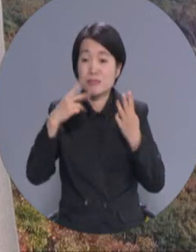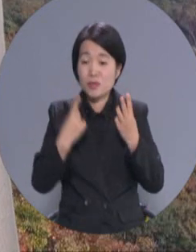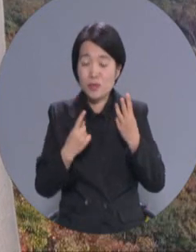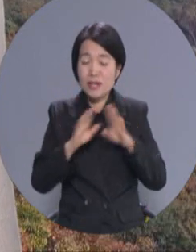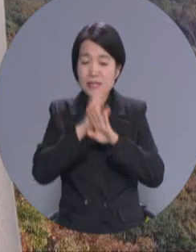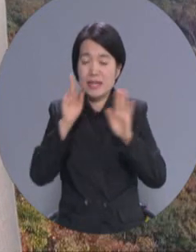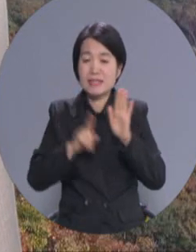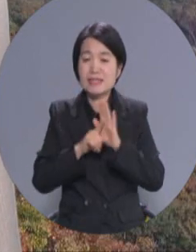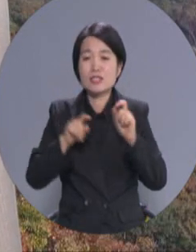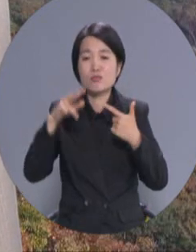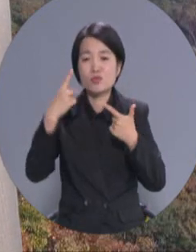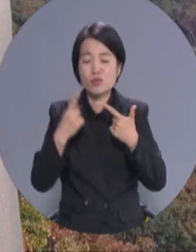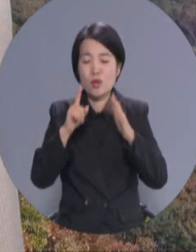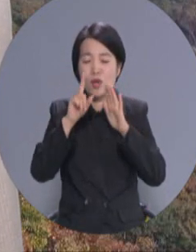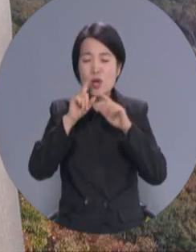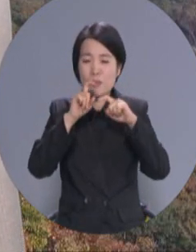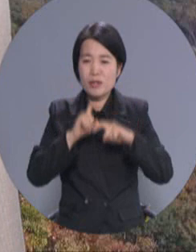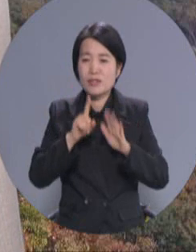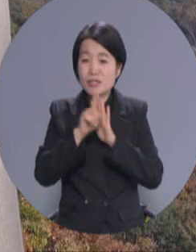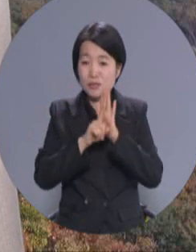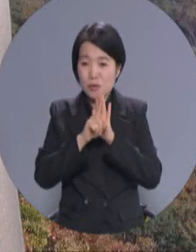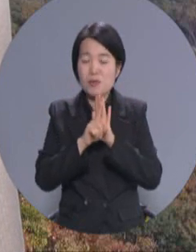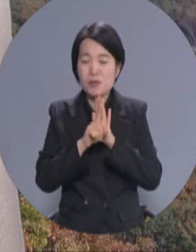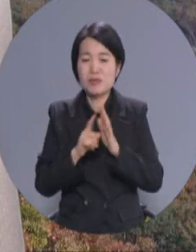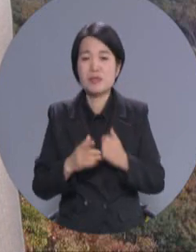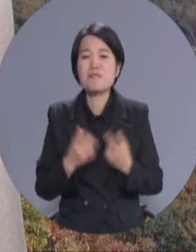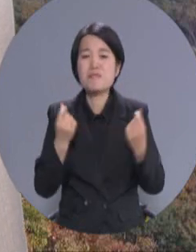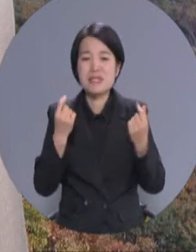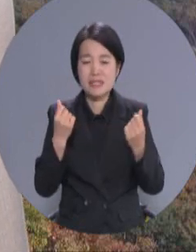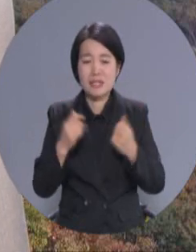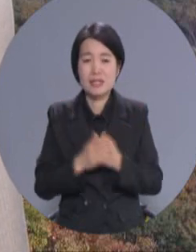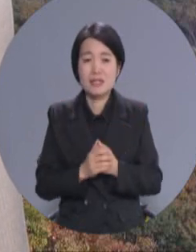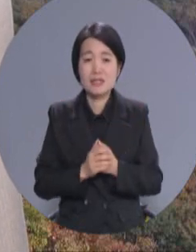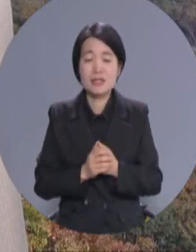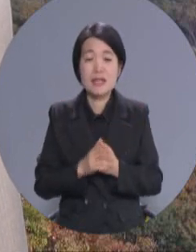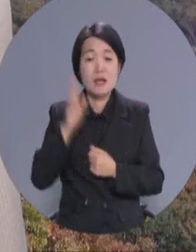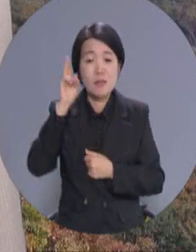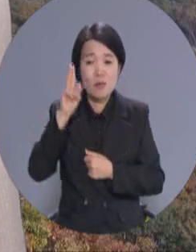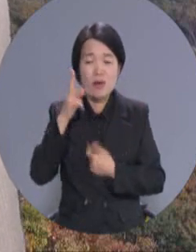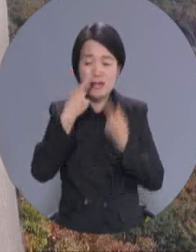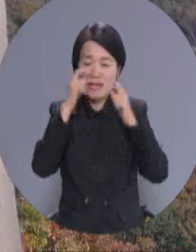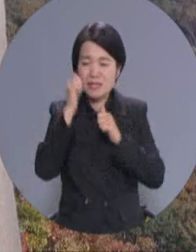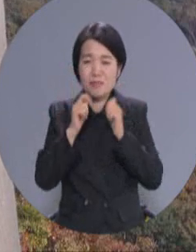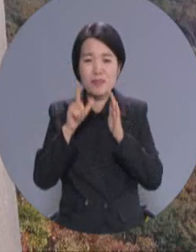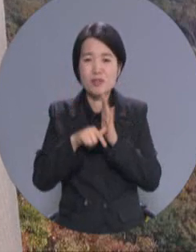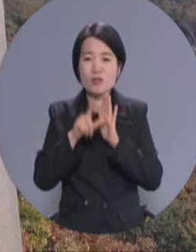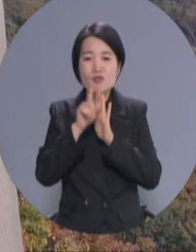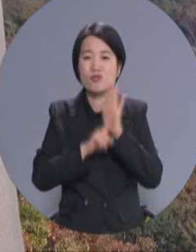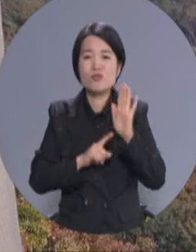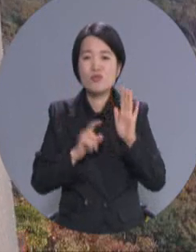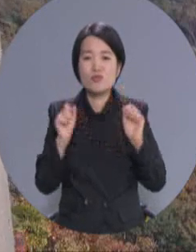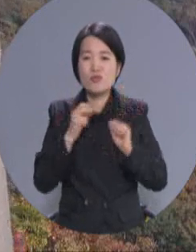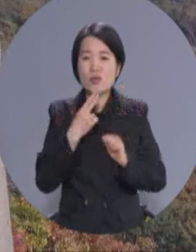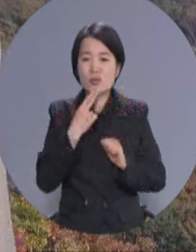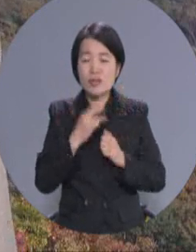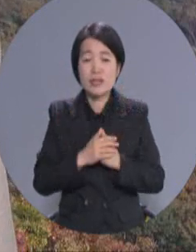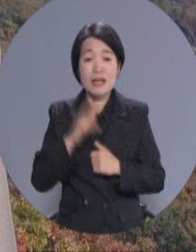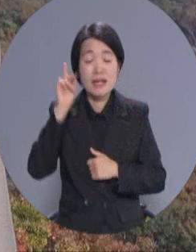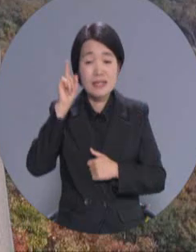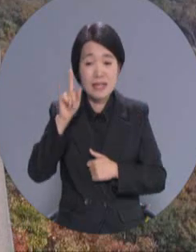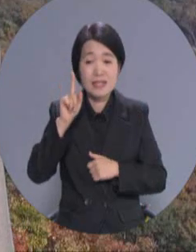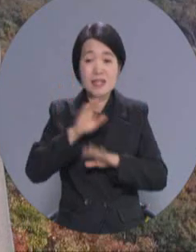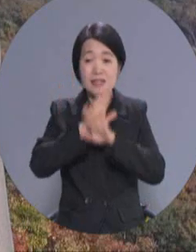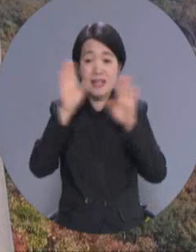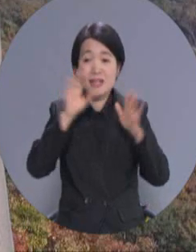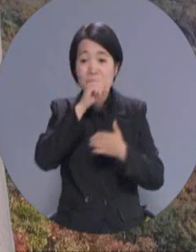16도로 평형 기온을 되찾겠습니다 수능 날인 모에도 큰 추위는 없겠습니다 내일까지는 맑은 날